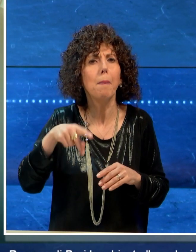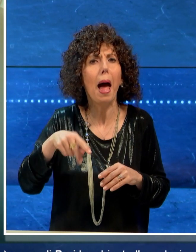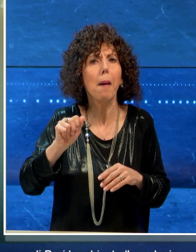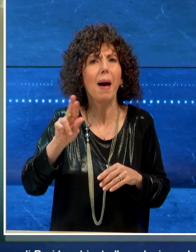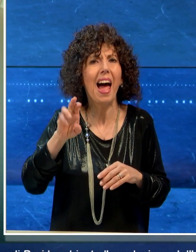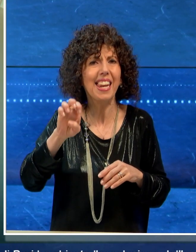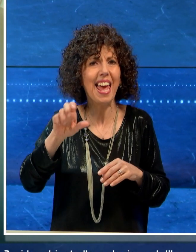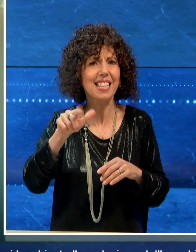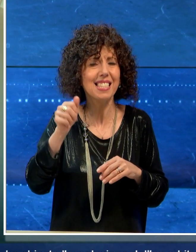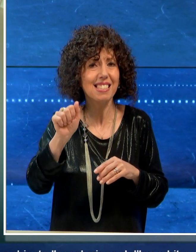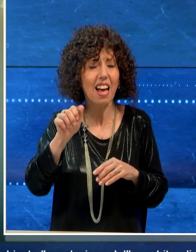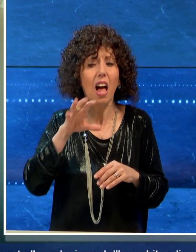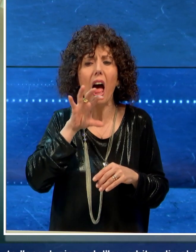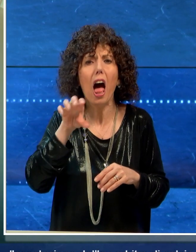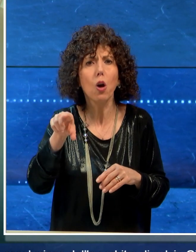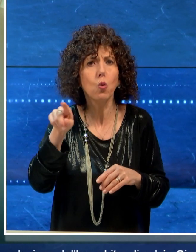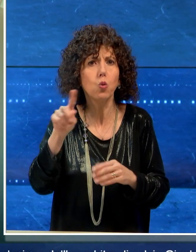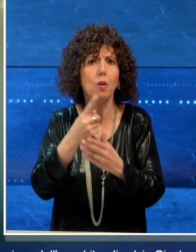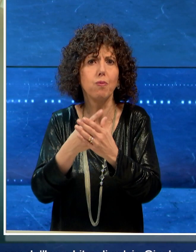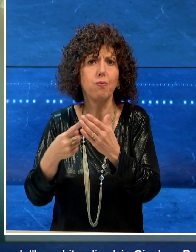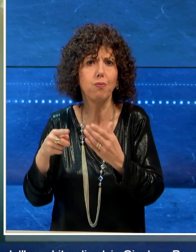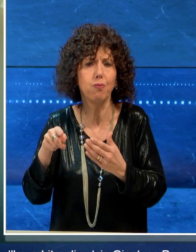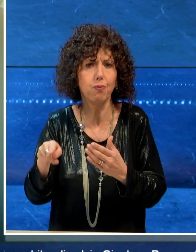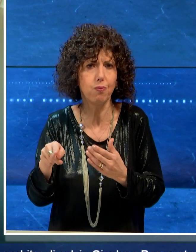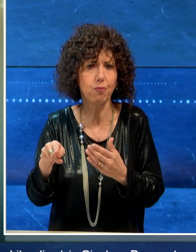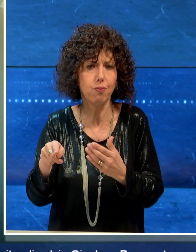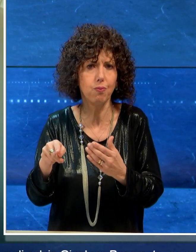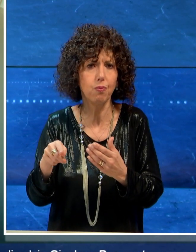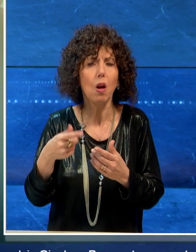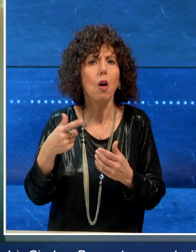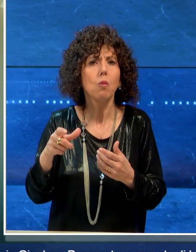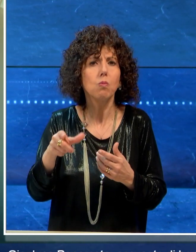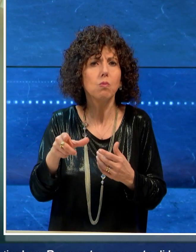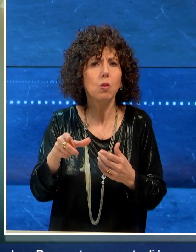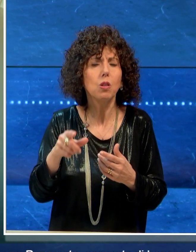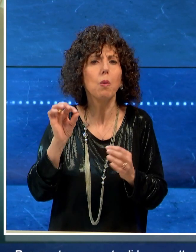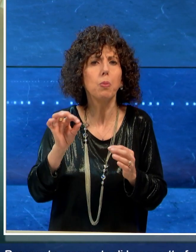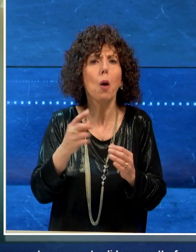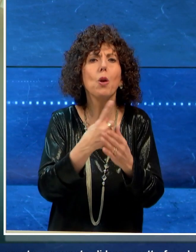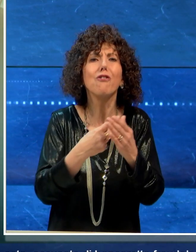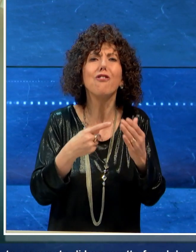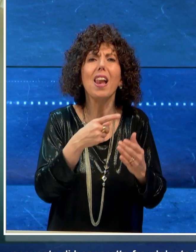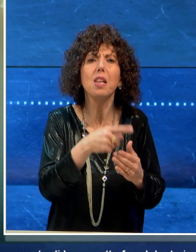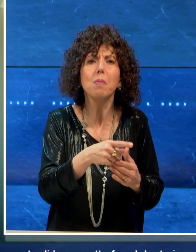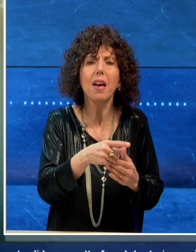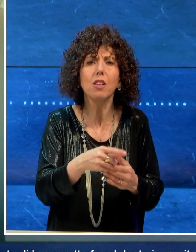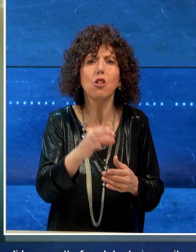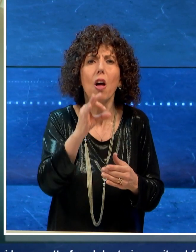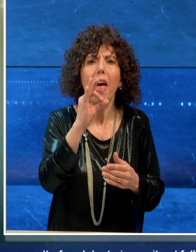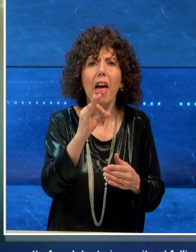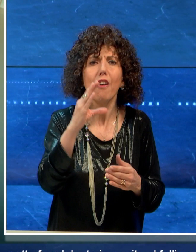accusato di bancarotta fraudolenta in merito al fallimento della